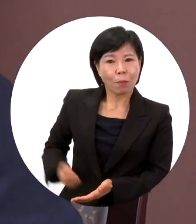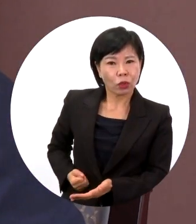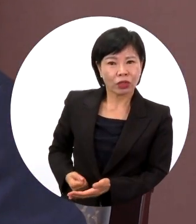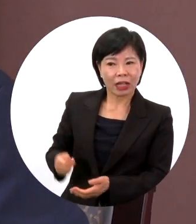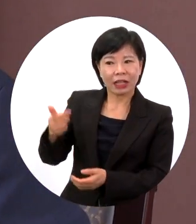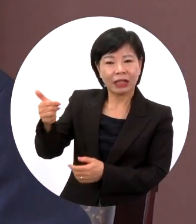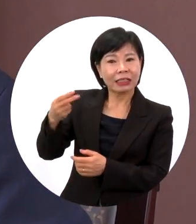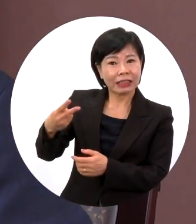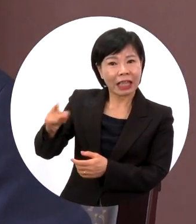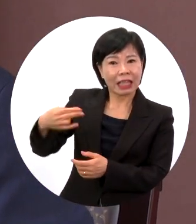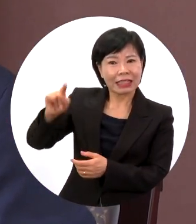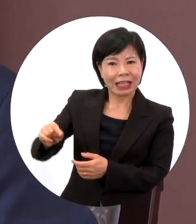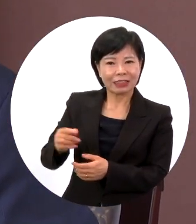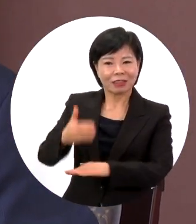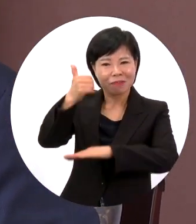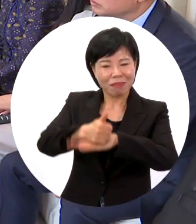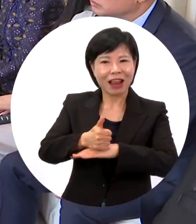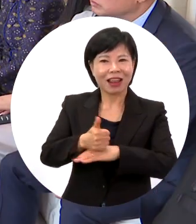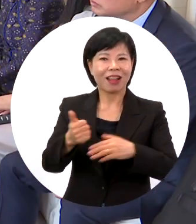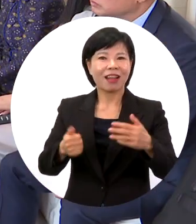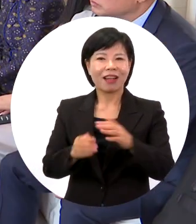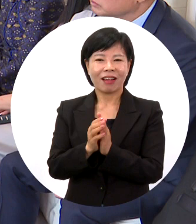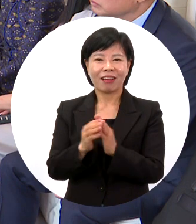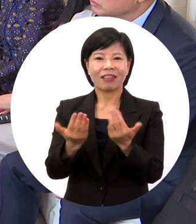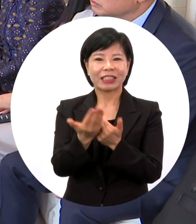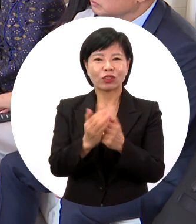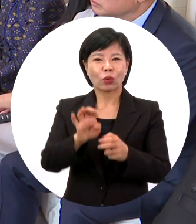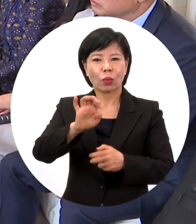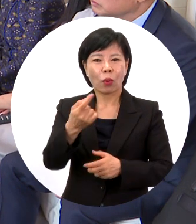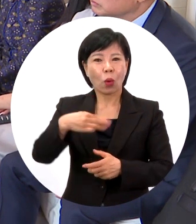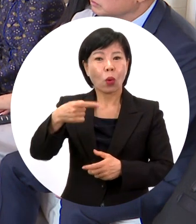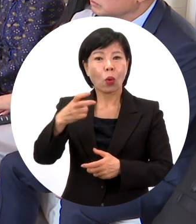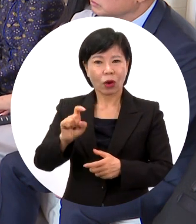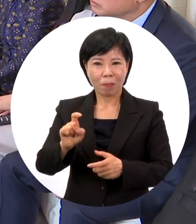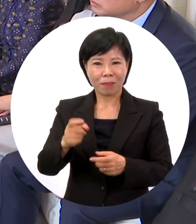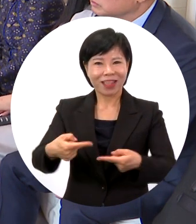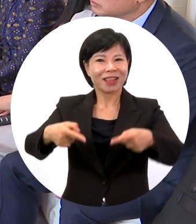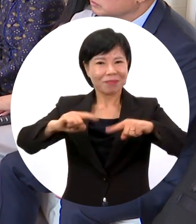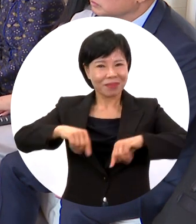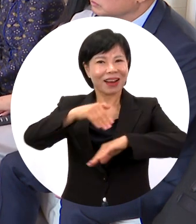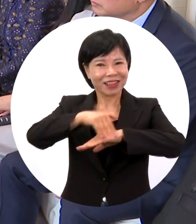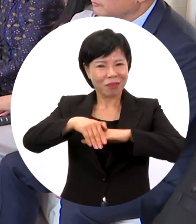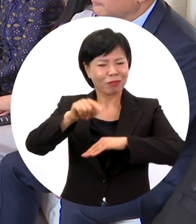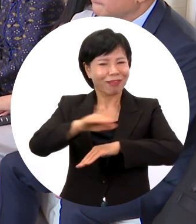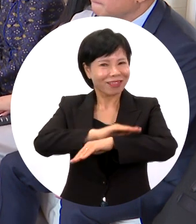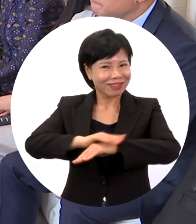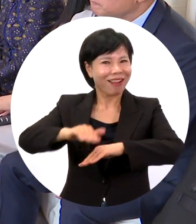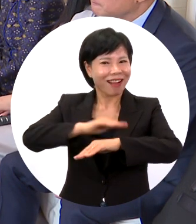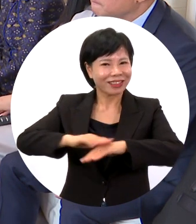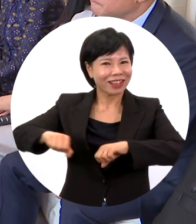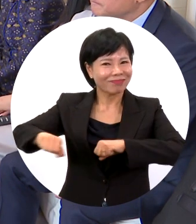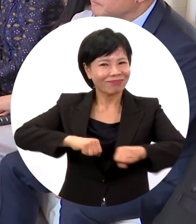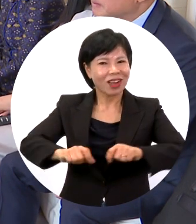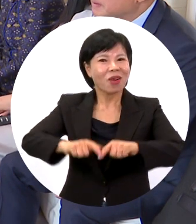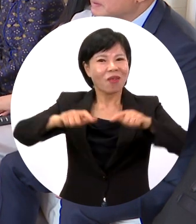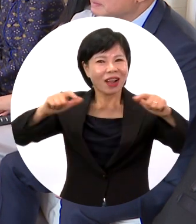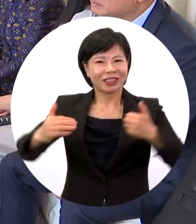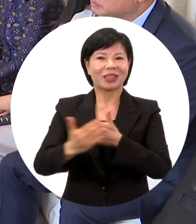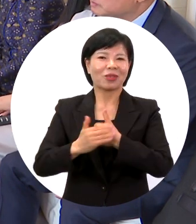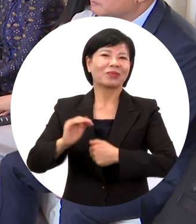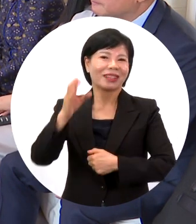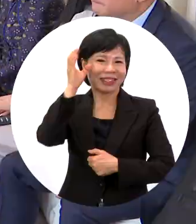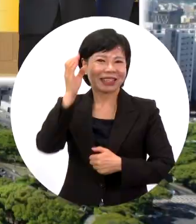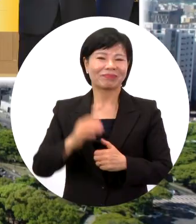대사는 이달 말 열리는 제주포럼에도 참석할 예정인데요. 제주포럼의 내실을 기하고 외연 확대에도 도움이 될